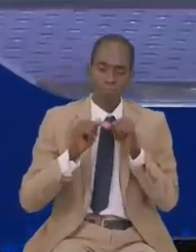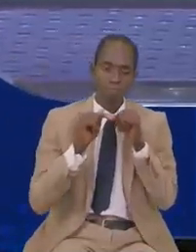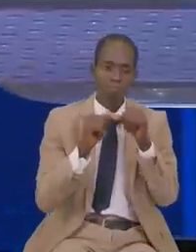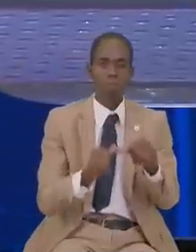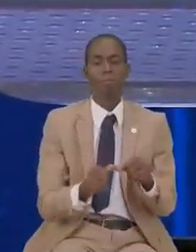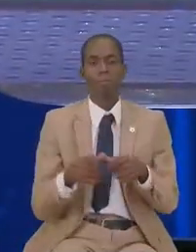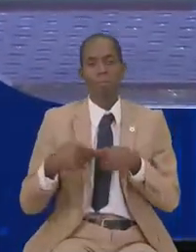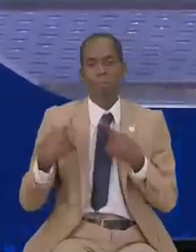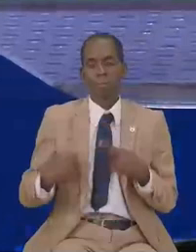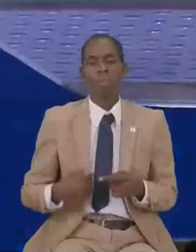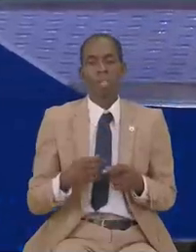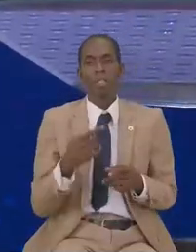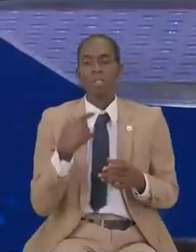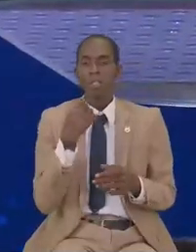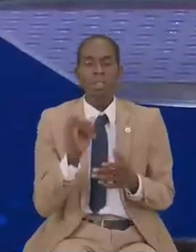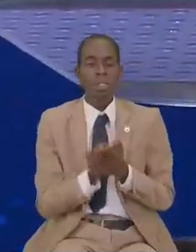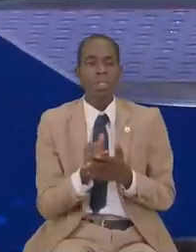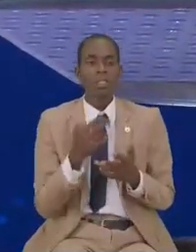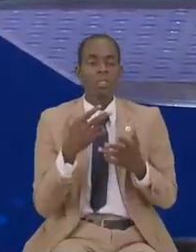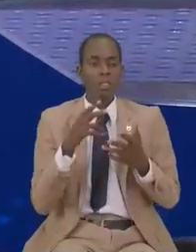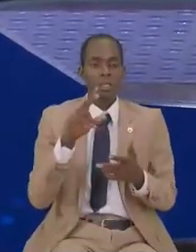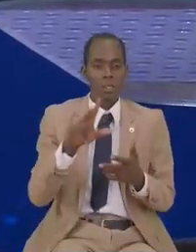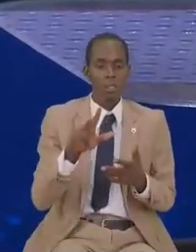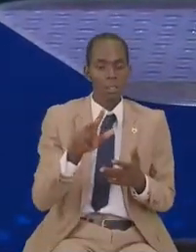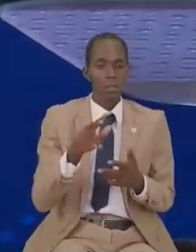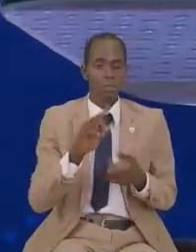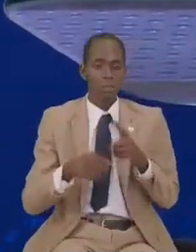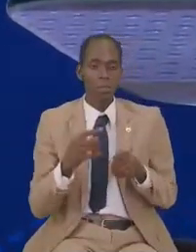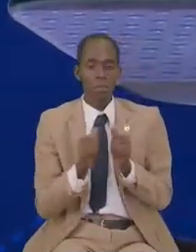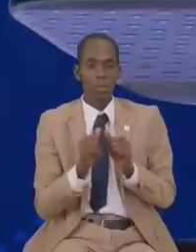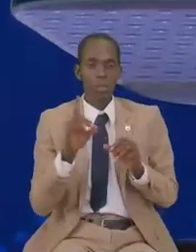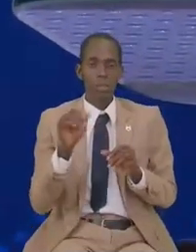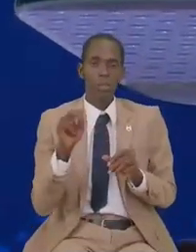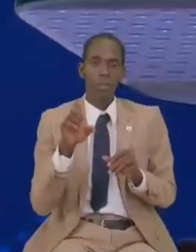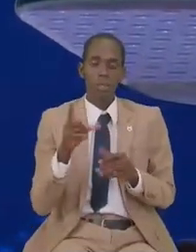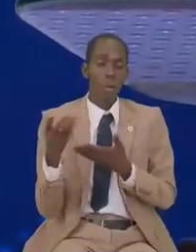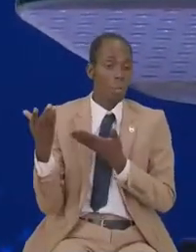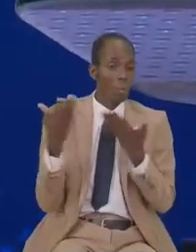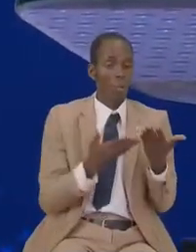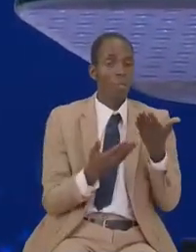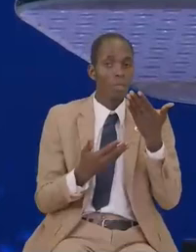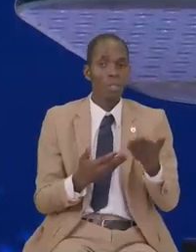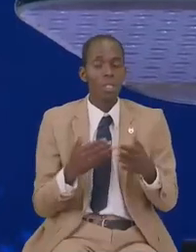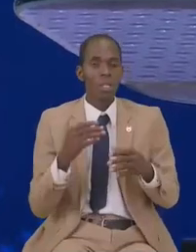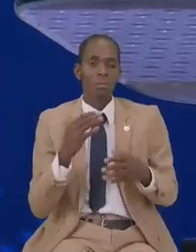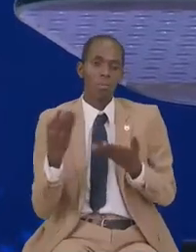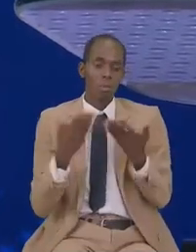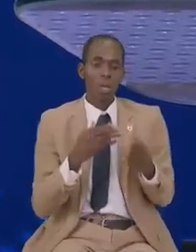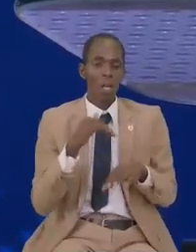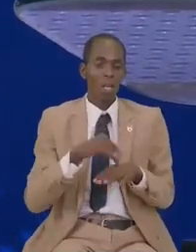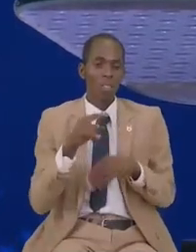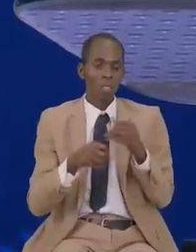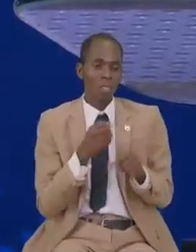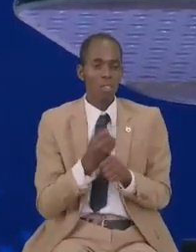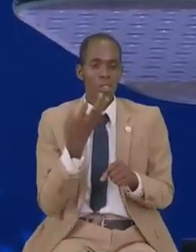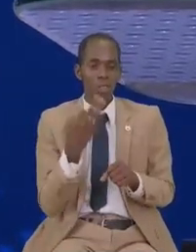que Daniel, Sadrach, Meshach, Abednego étaient amenés à Babylone à l'âge de 18 ans. Certains ont